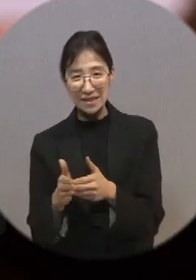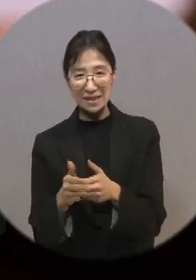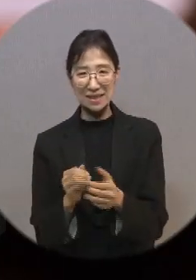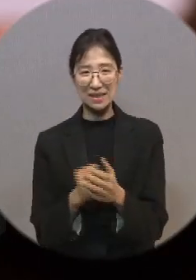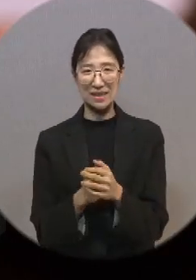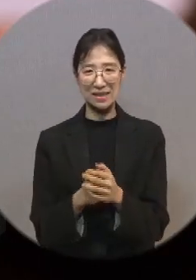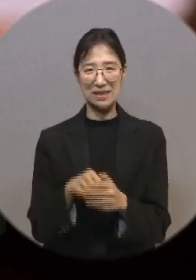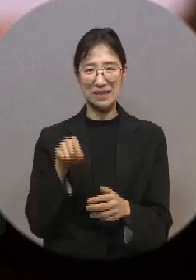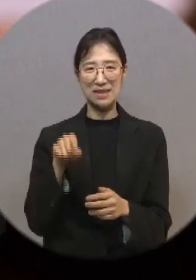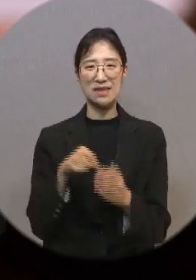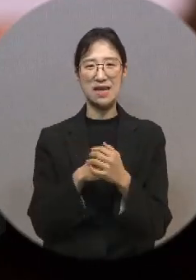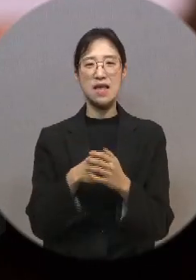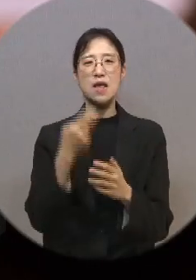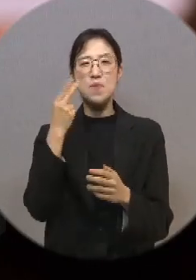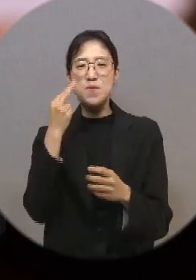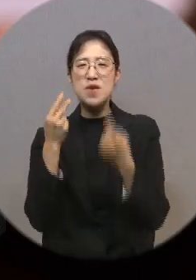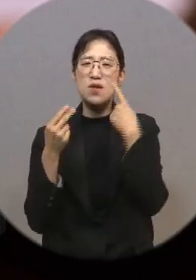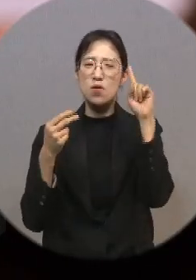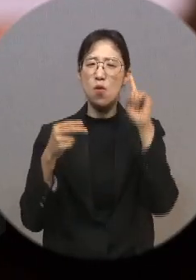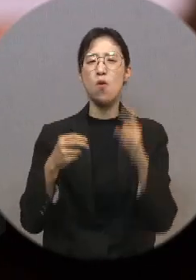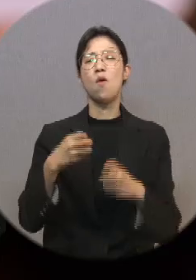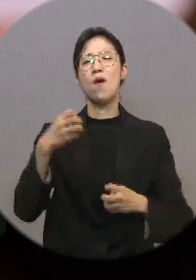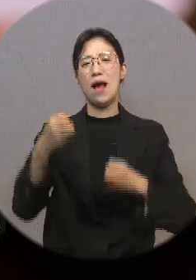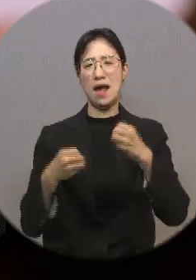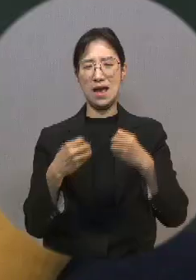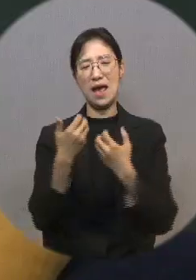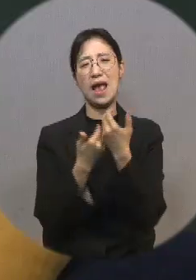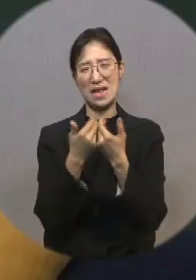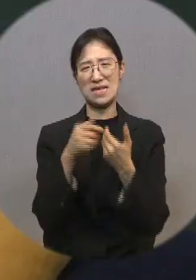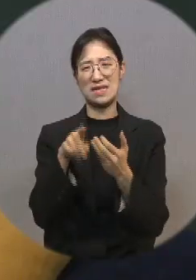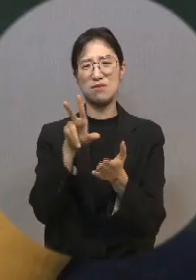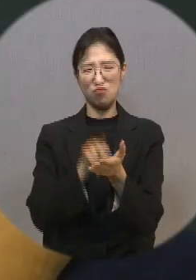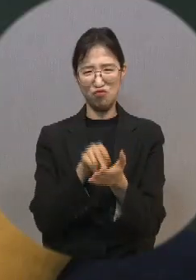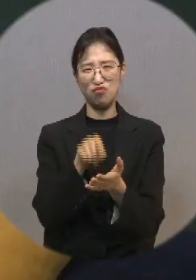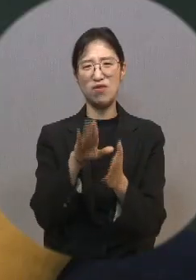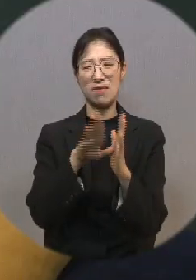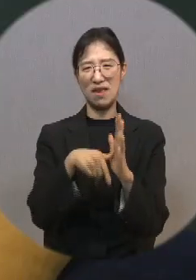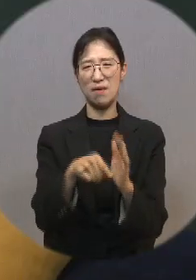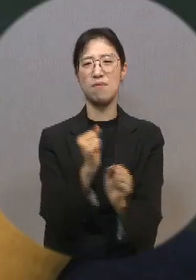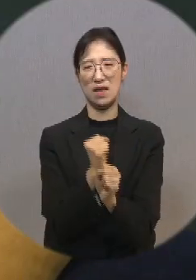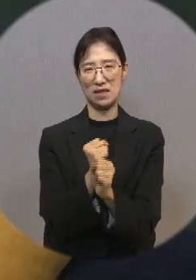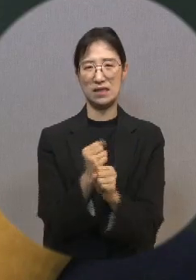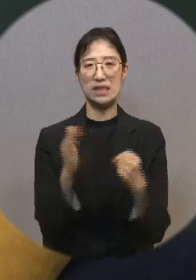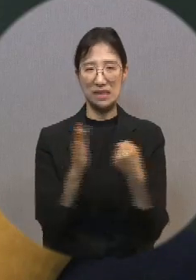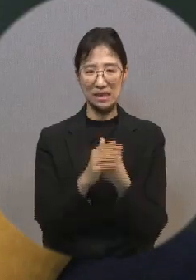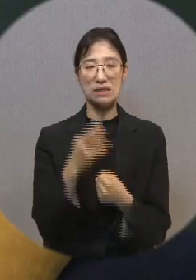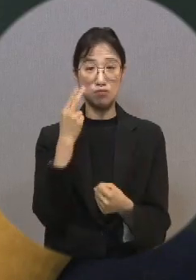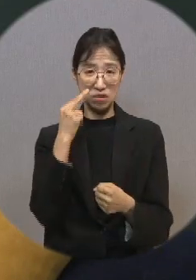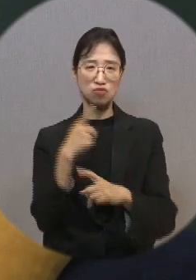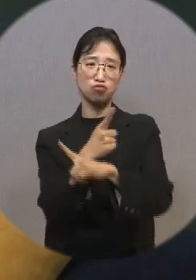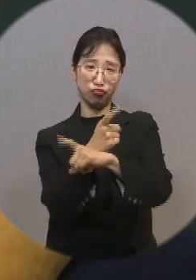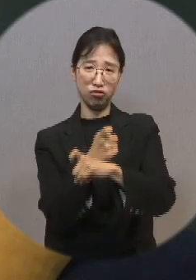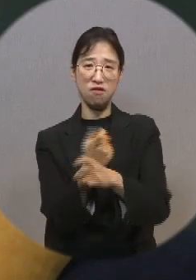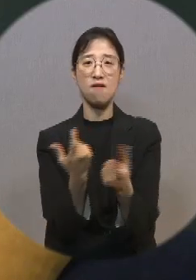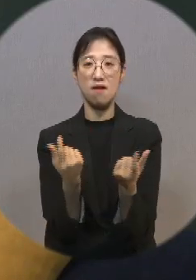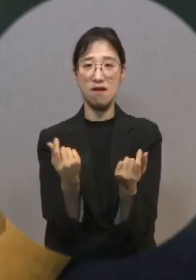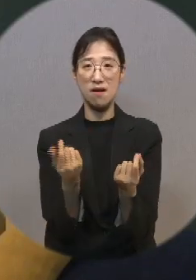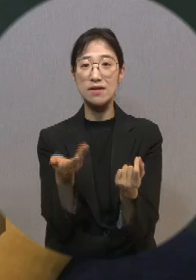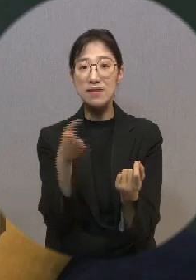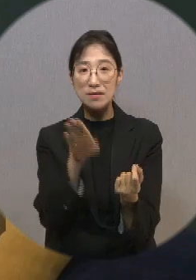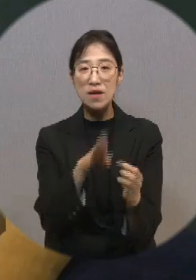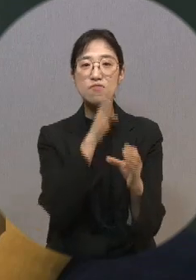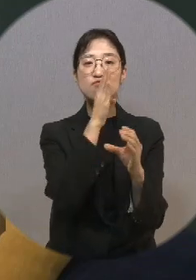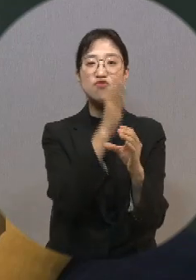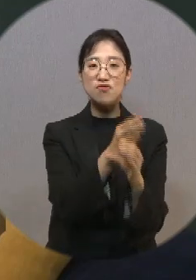미소 갈등에서 이 남북한 체제가 형성됐기 때문에 그 미국은 여전히 이제 적이죠. 적인데 이